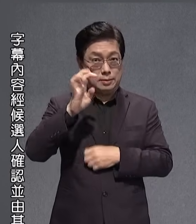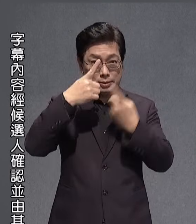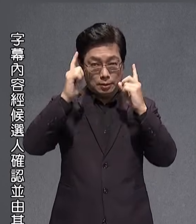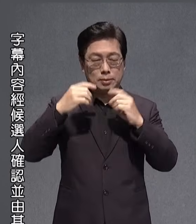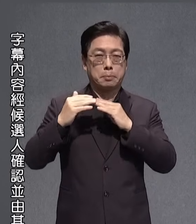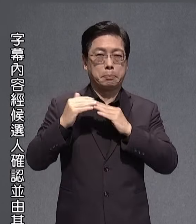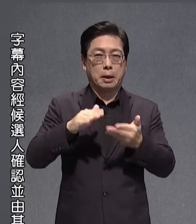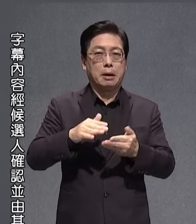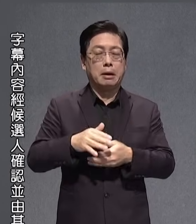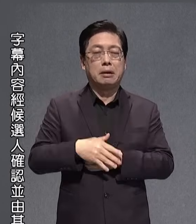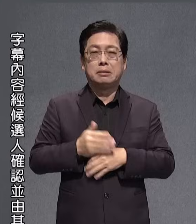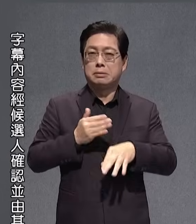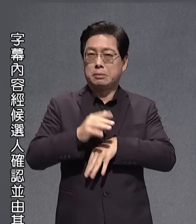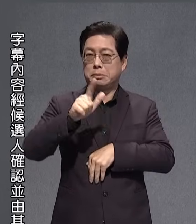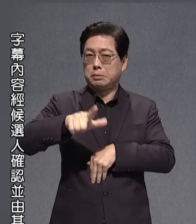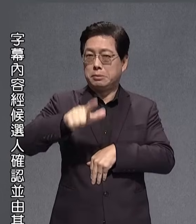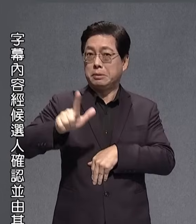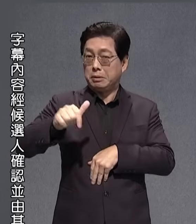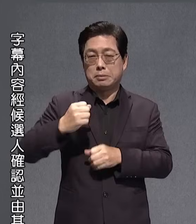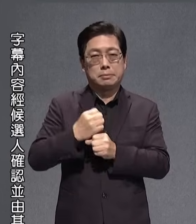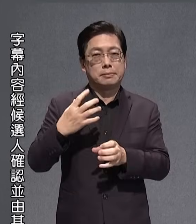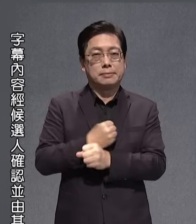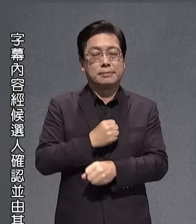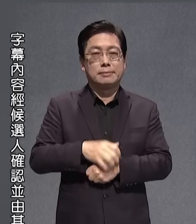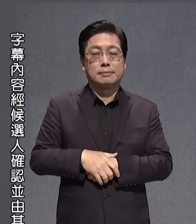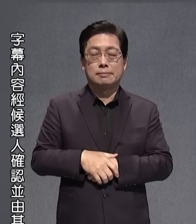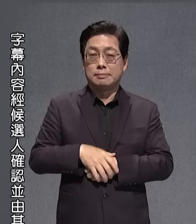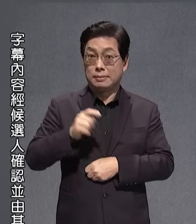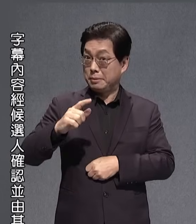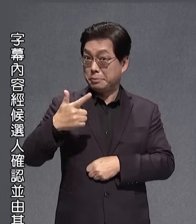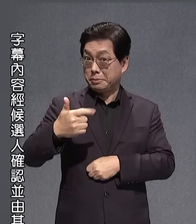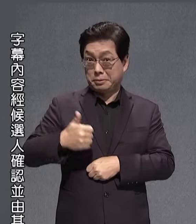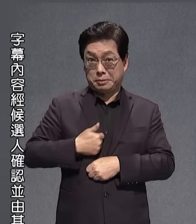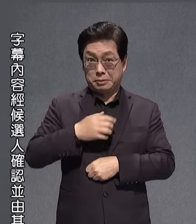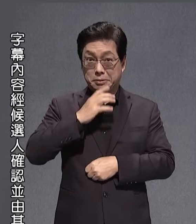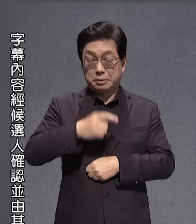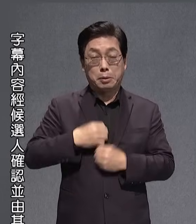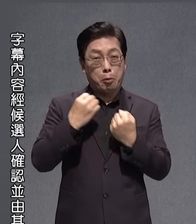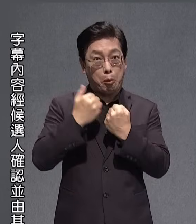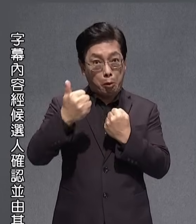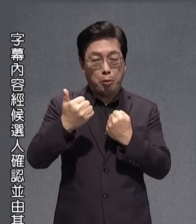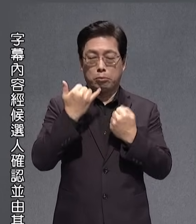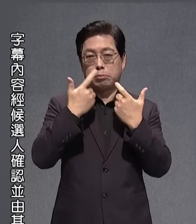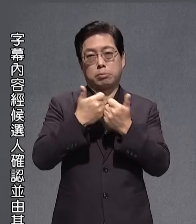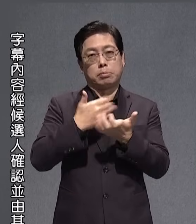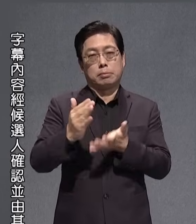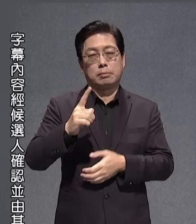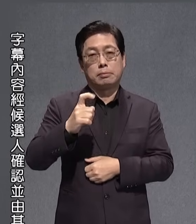要倒闭，超过6000名老师会失业。这不是一句做功德就可以解决的。